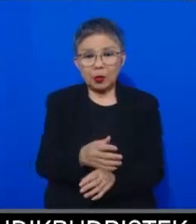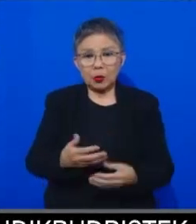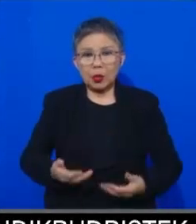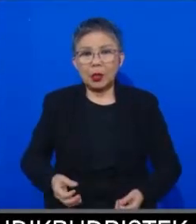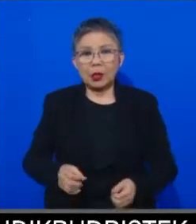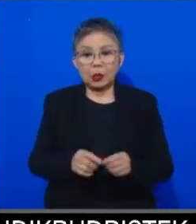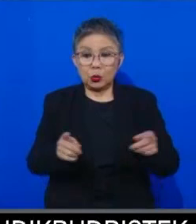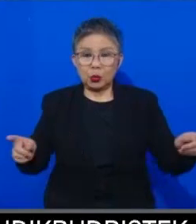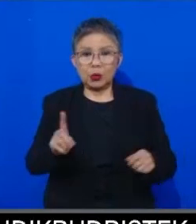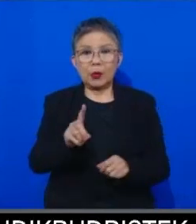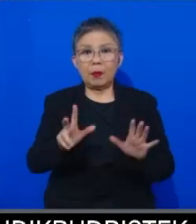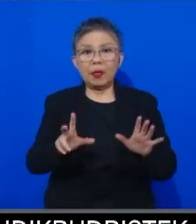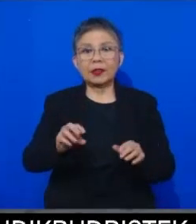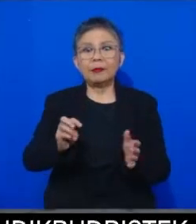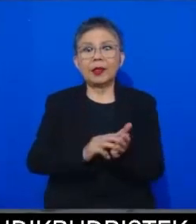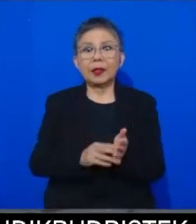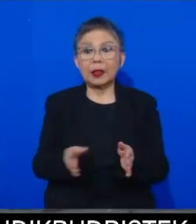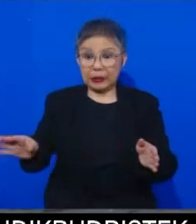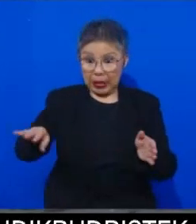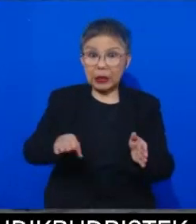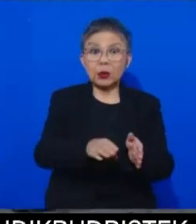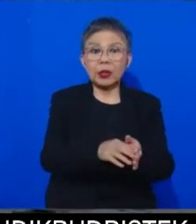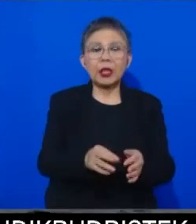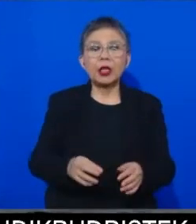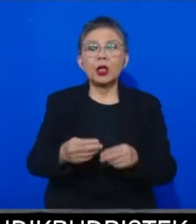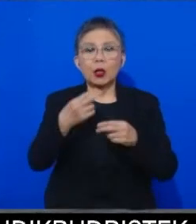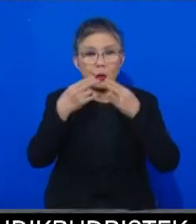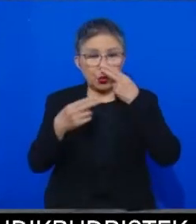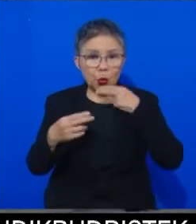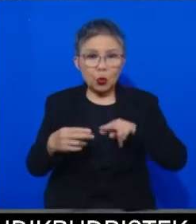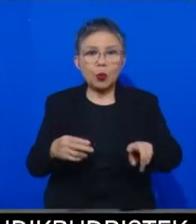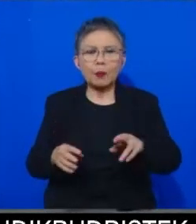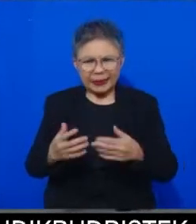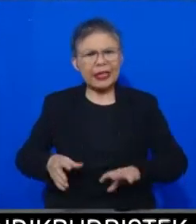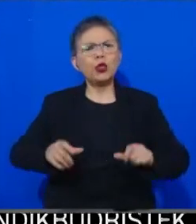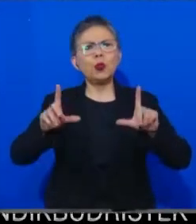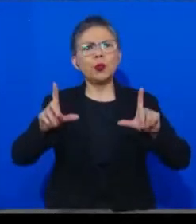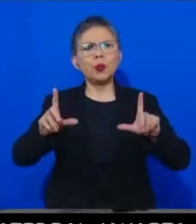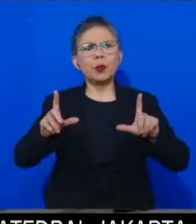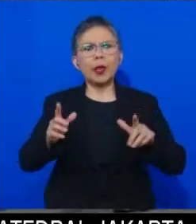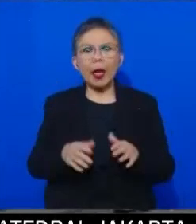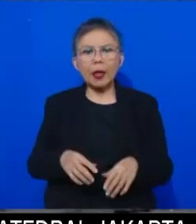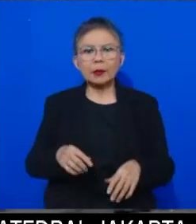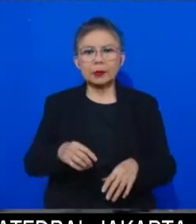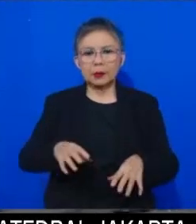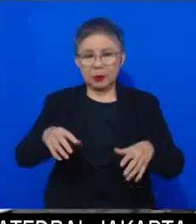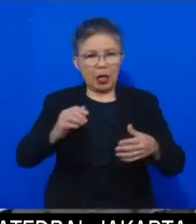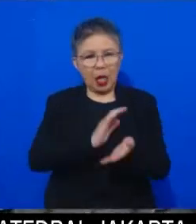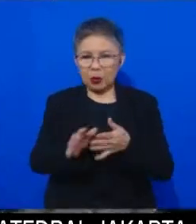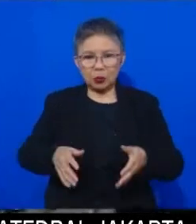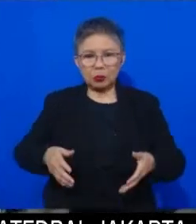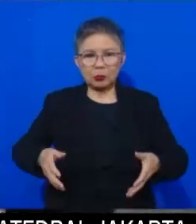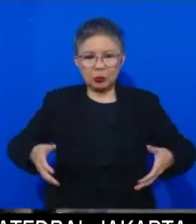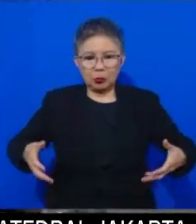18 meter ini sempat terdampar di Pantai Lepeng, Klungkung dalam kondisi hidup. Selanjutnya, paus dikubur di pantai setempat